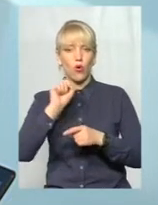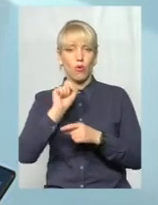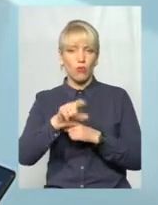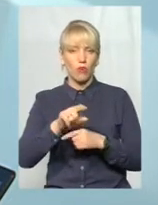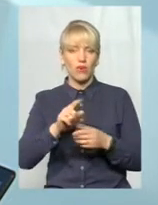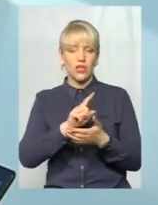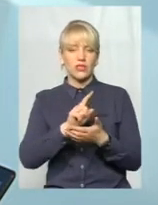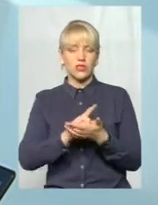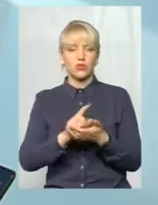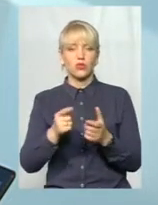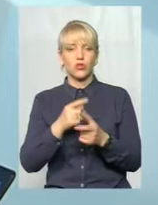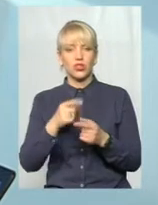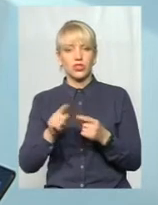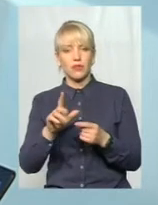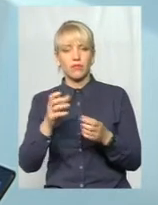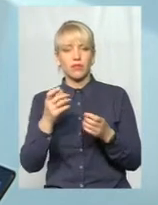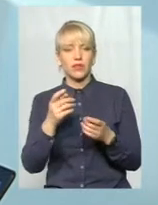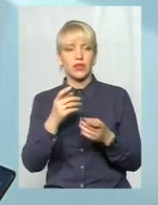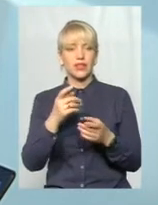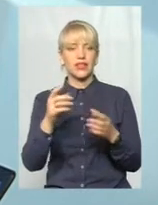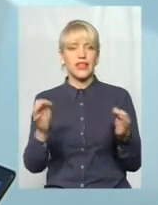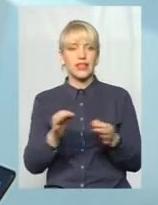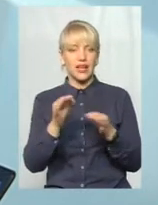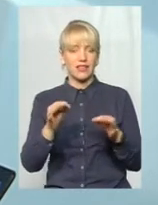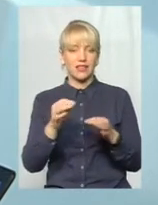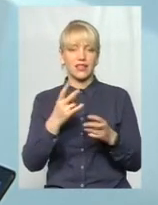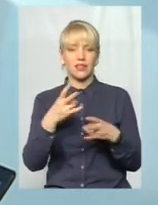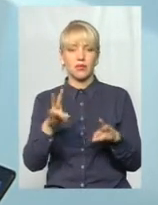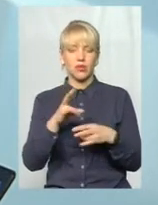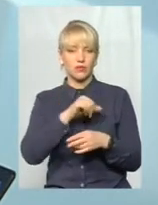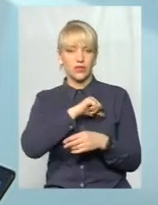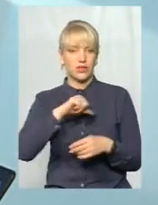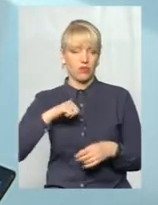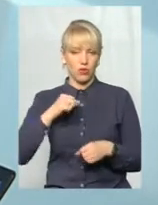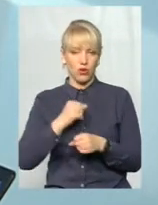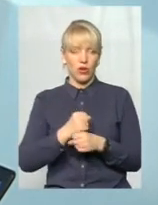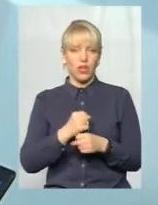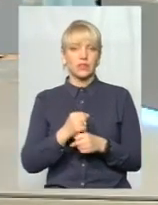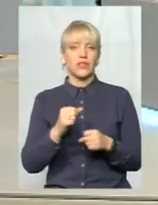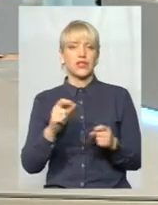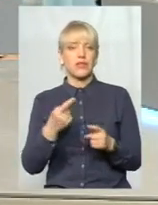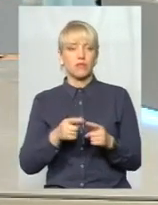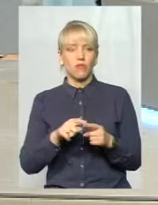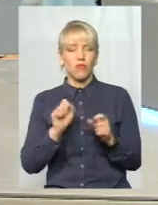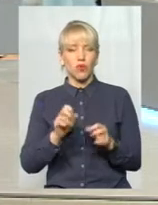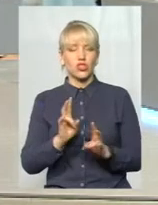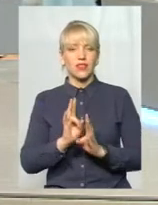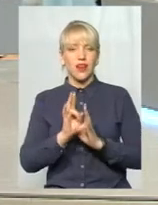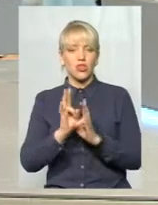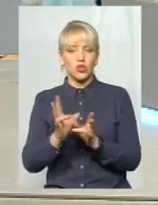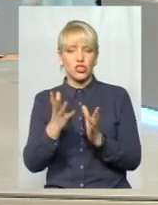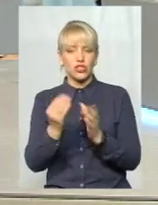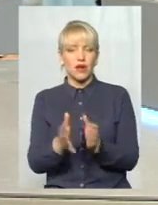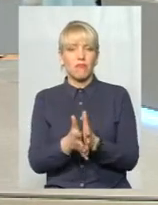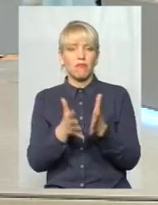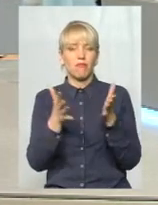ситуація. По-перше, в цьому форматі знати. Не робити ніяких дій самотужки, тому що це може ще нашкодити більше, чим